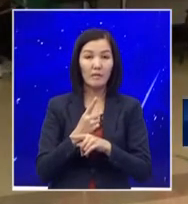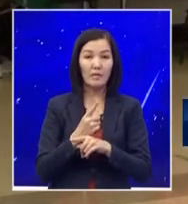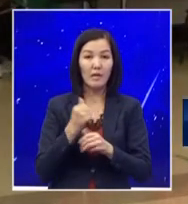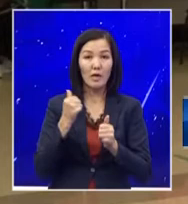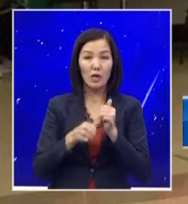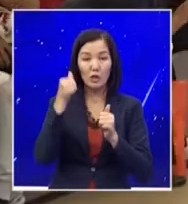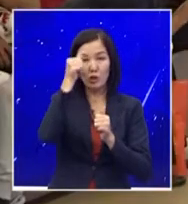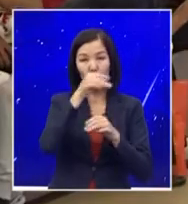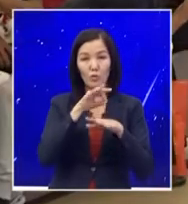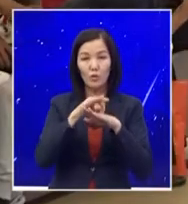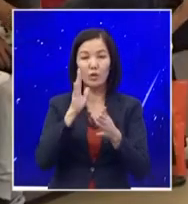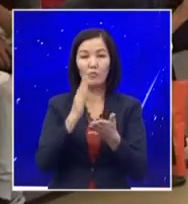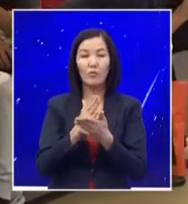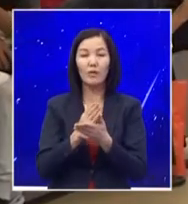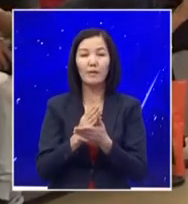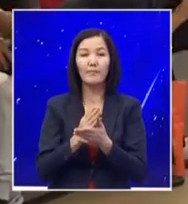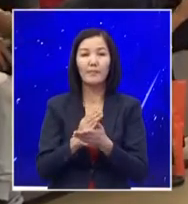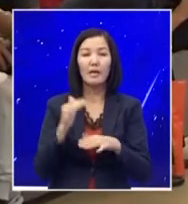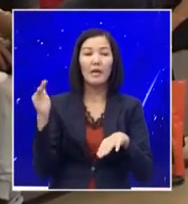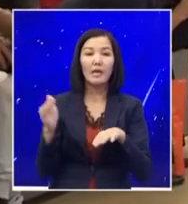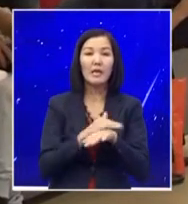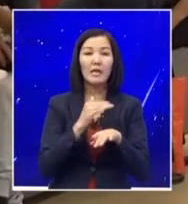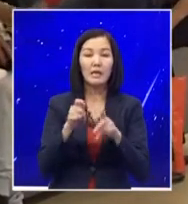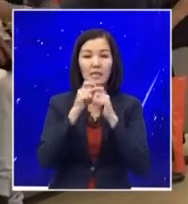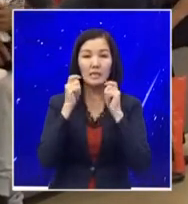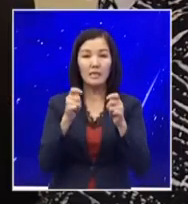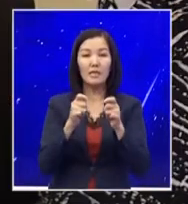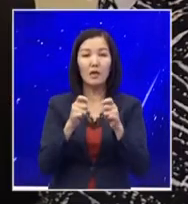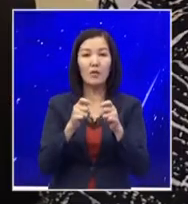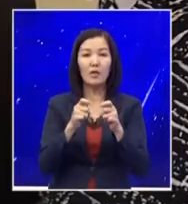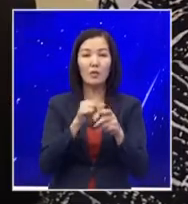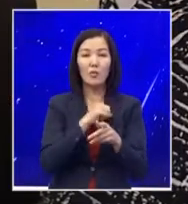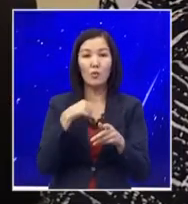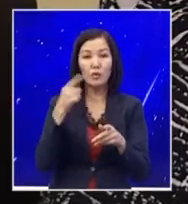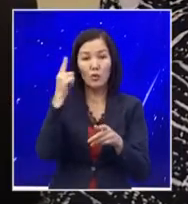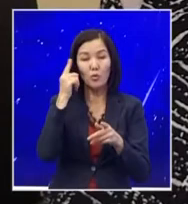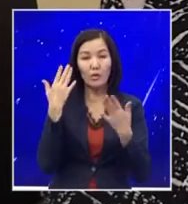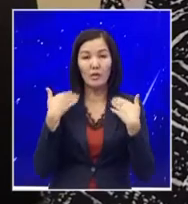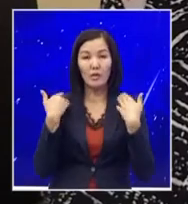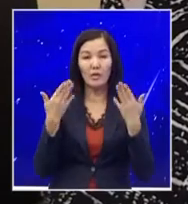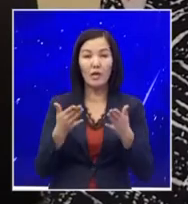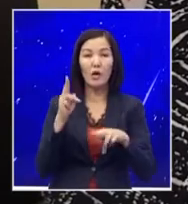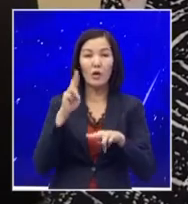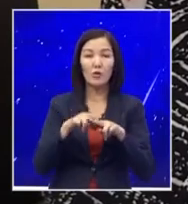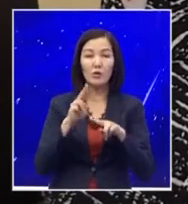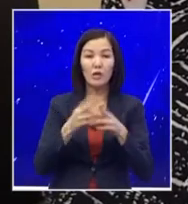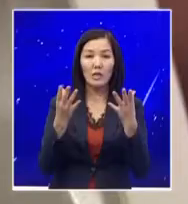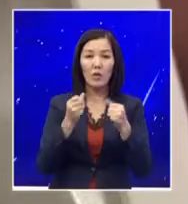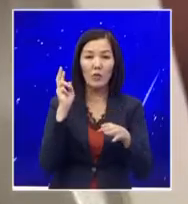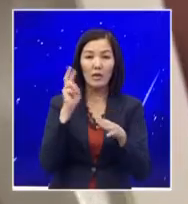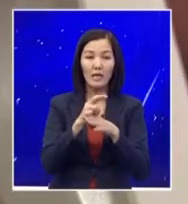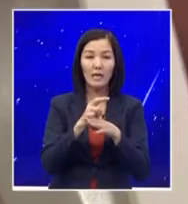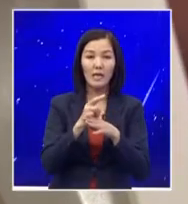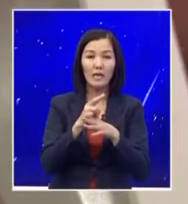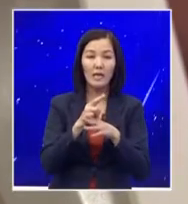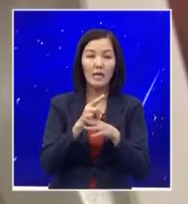сайын болып тұрады. Бұл егі идея халыққа қызмет көрсету орталығы басшыларына келіпті. Індет кезінде құжат алуға келген әр азаматтың көңіл